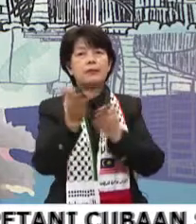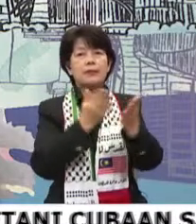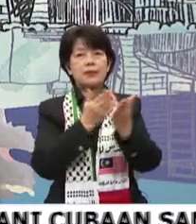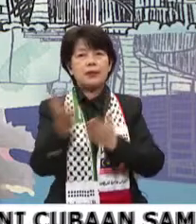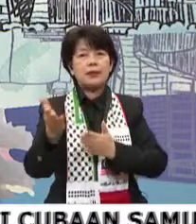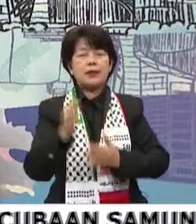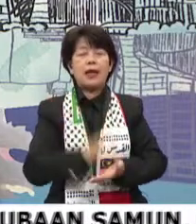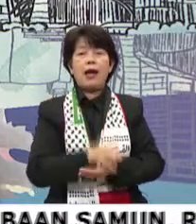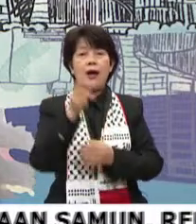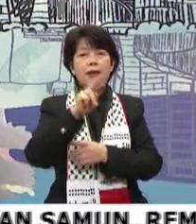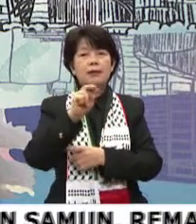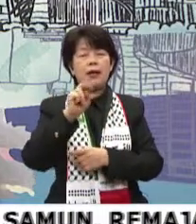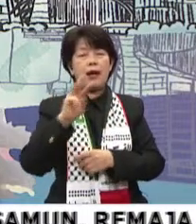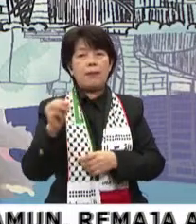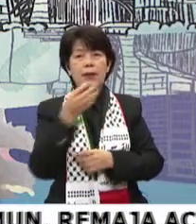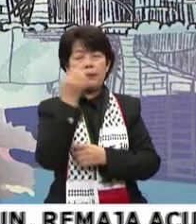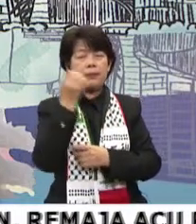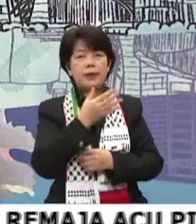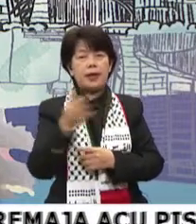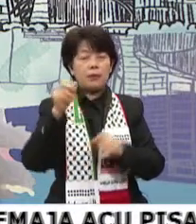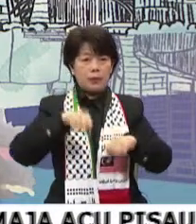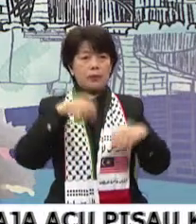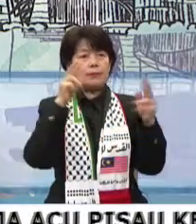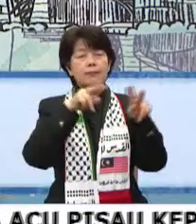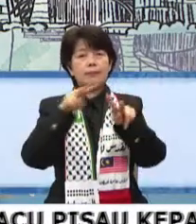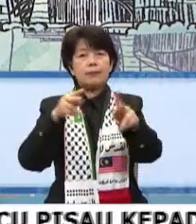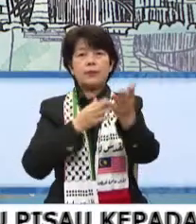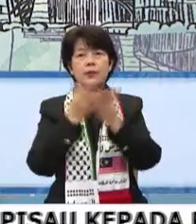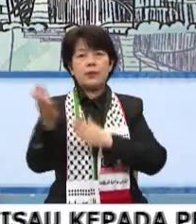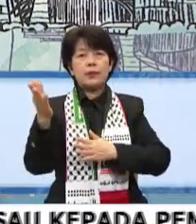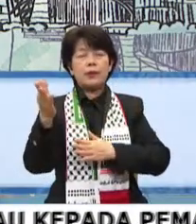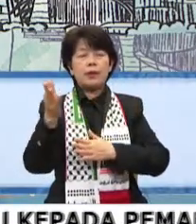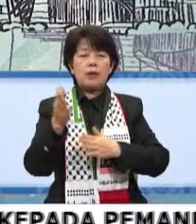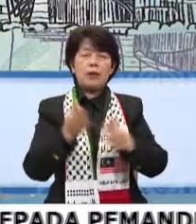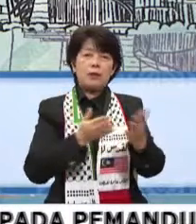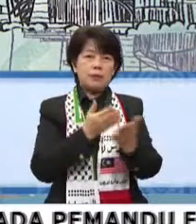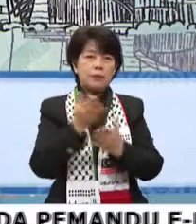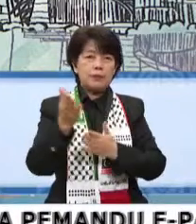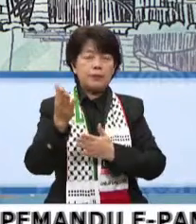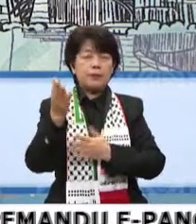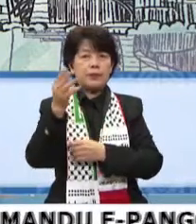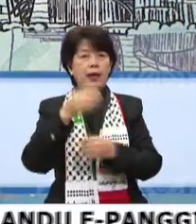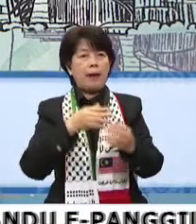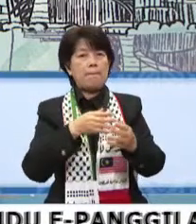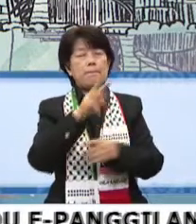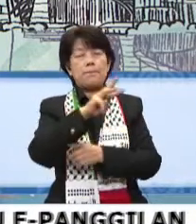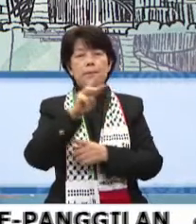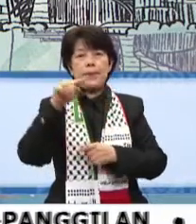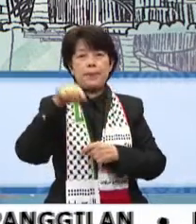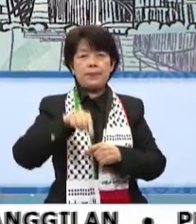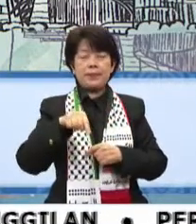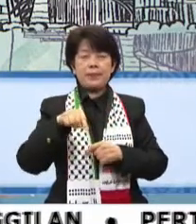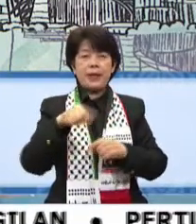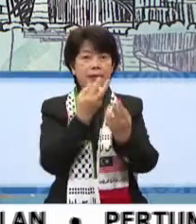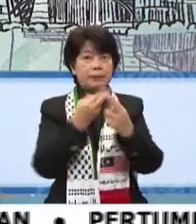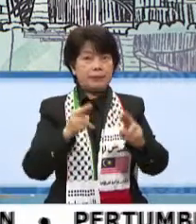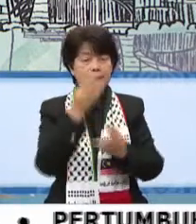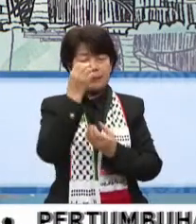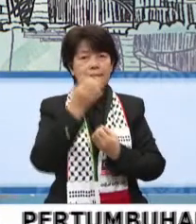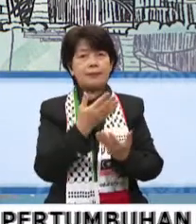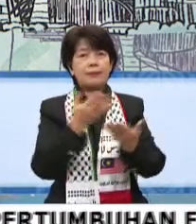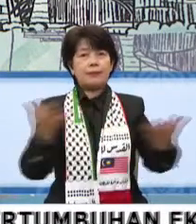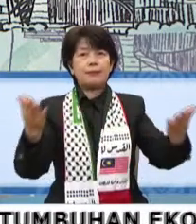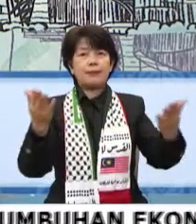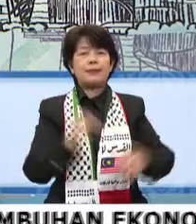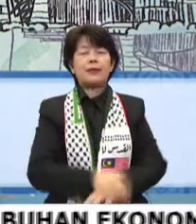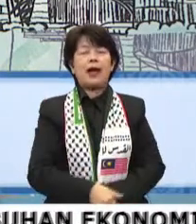saluran berita rtm dan juga Anda boleh menonton kami menerusi penstreaman langsung melalui laman web yang kami sediakan kepada anda dan boleh